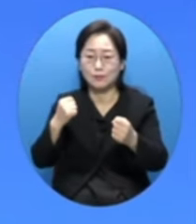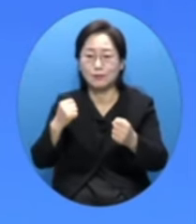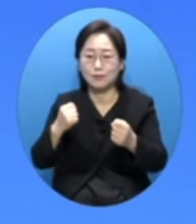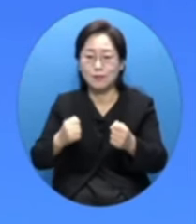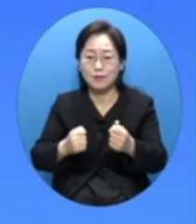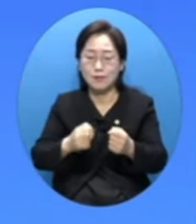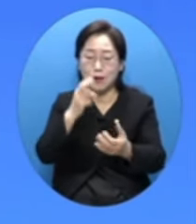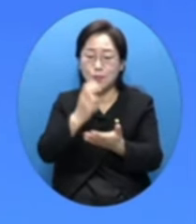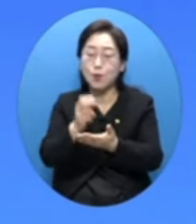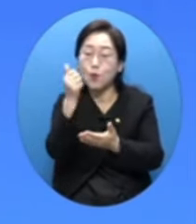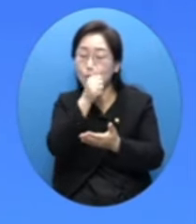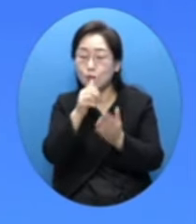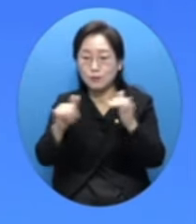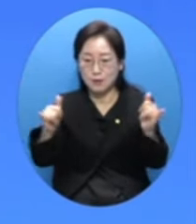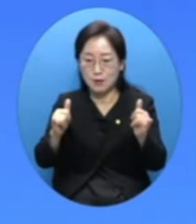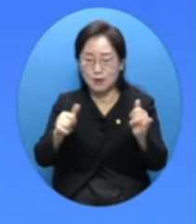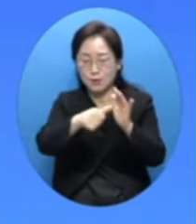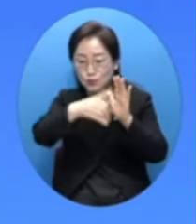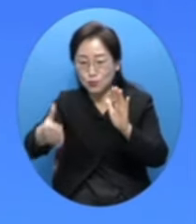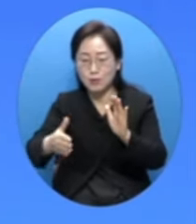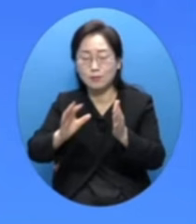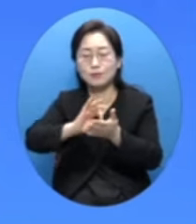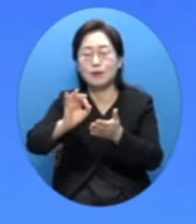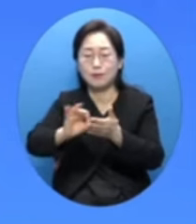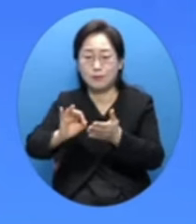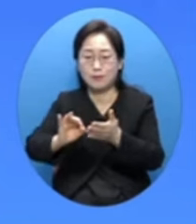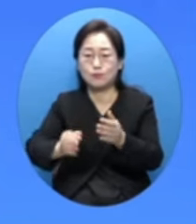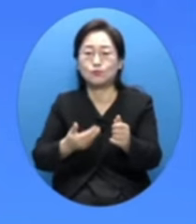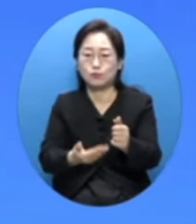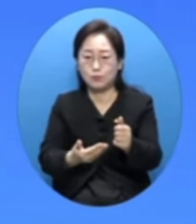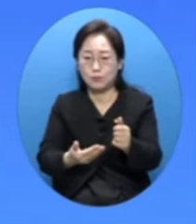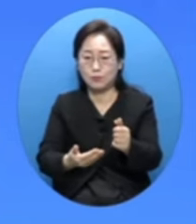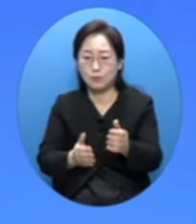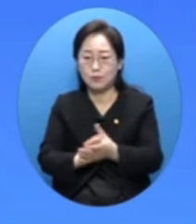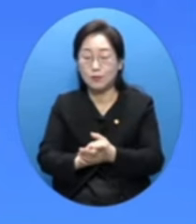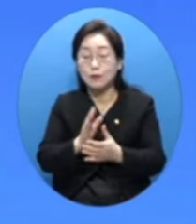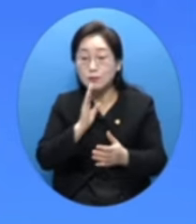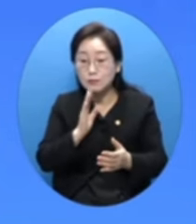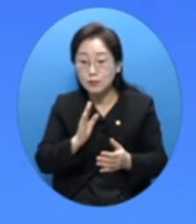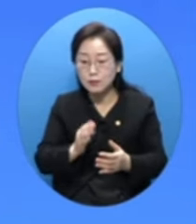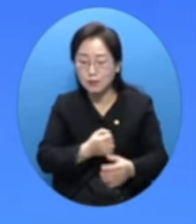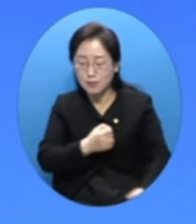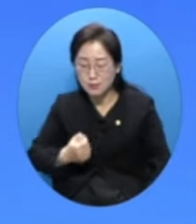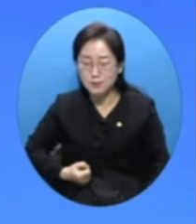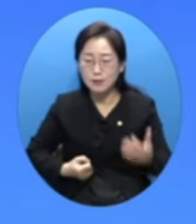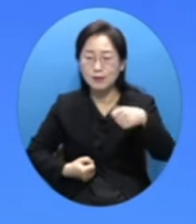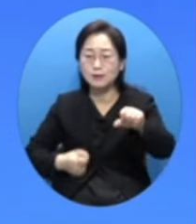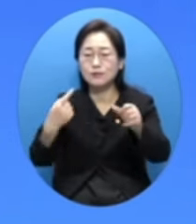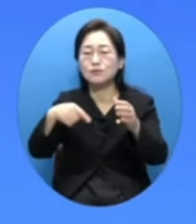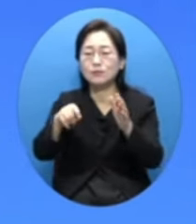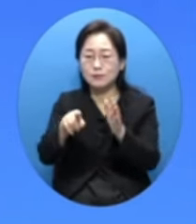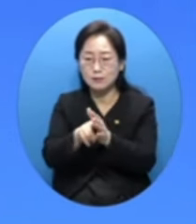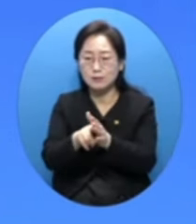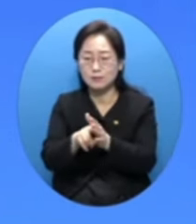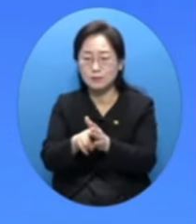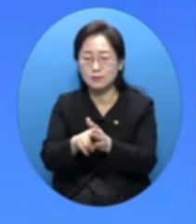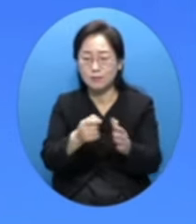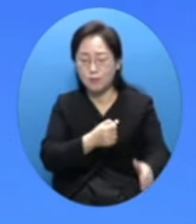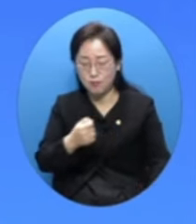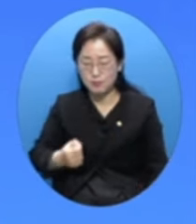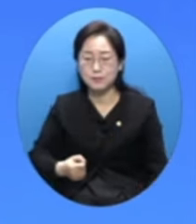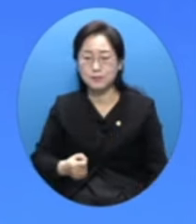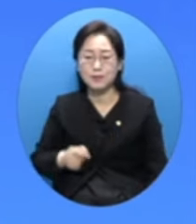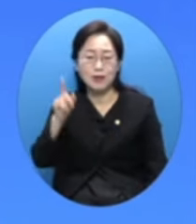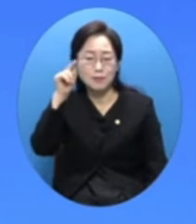변호사가 돼서 저명인사로 쓰임받을 때까지 흔적으로 자기 아들을 위해서 부모가 헌신했습니다